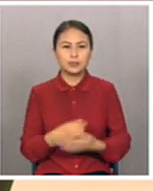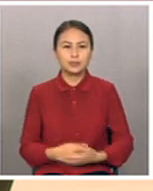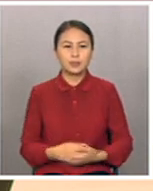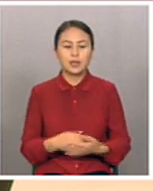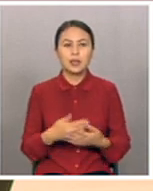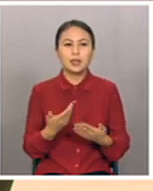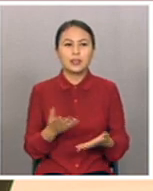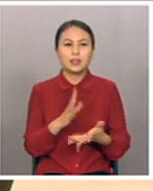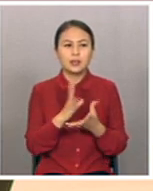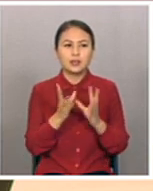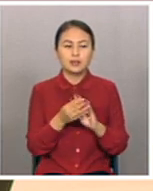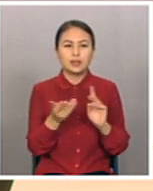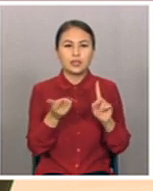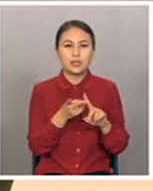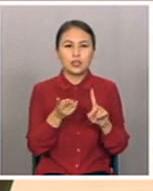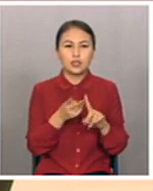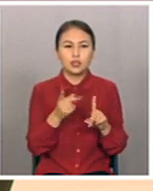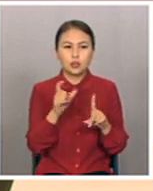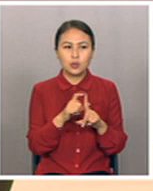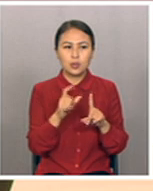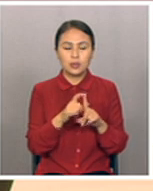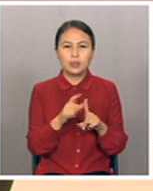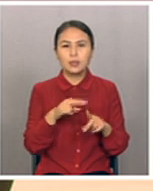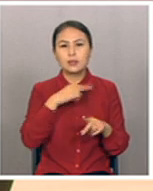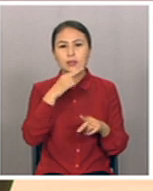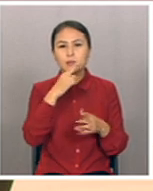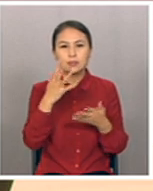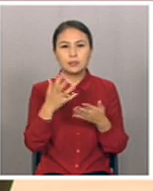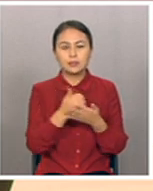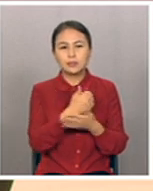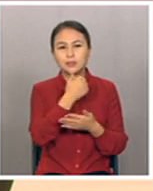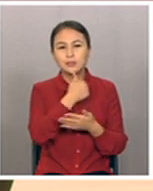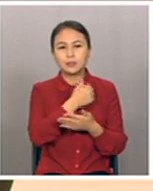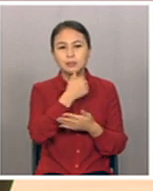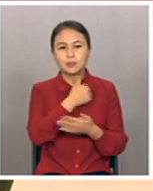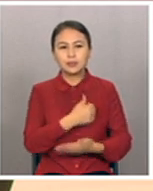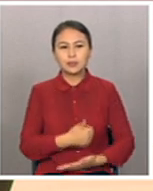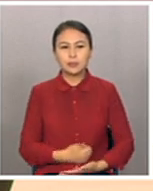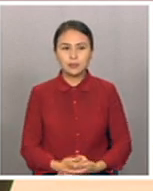Енді екінші сөзді табуға назар аударамыз.